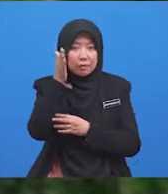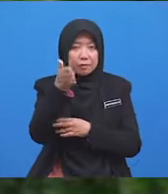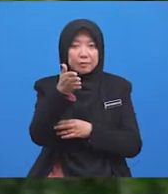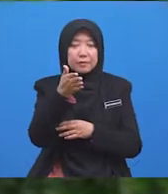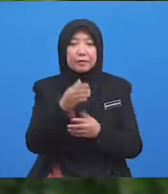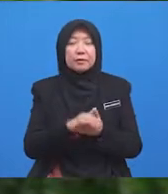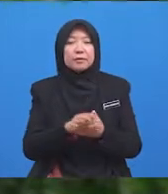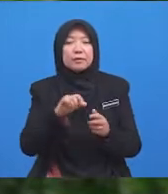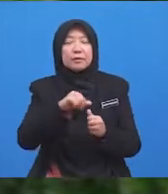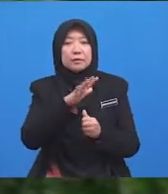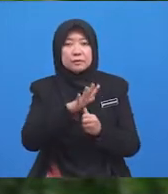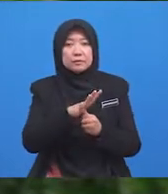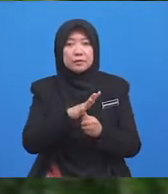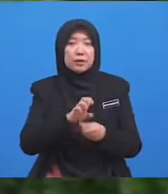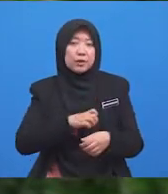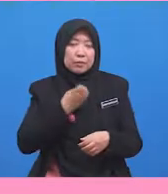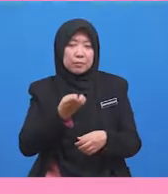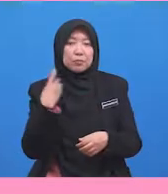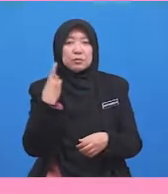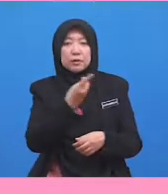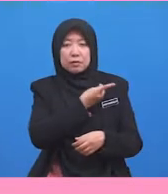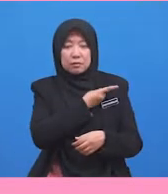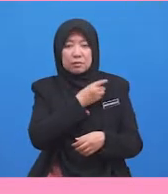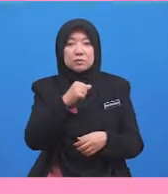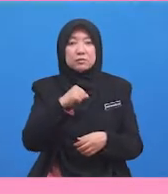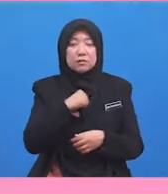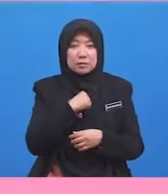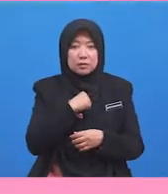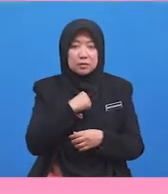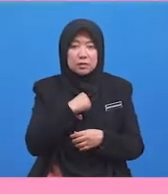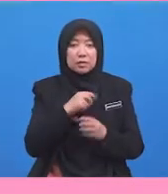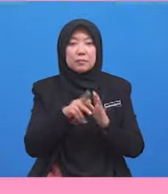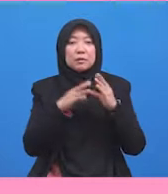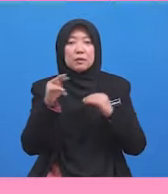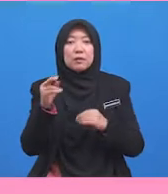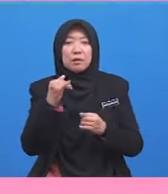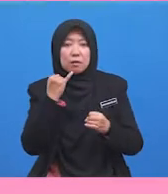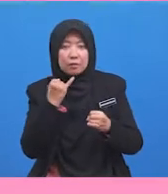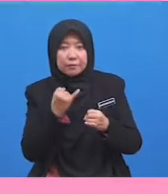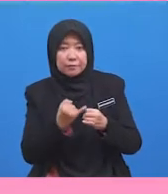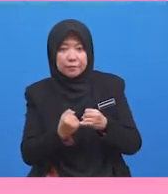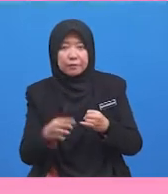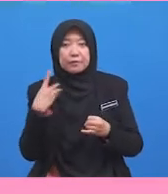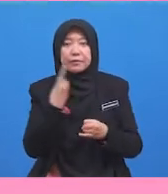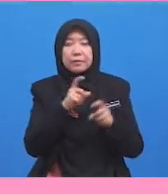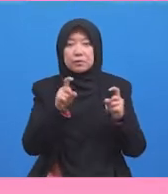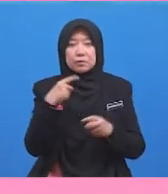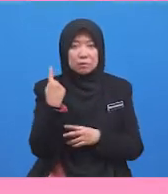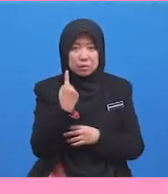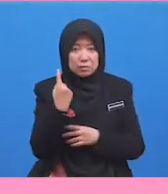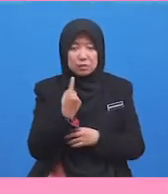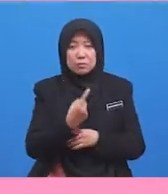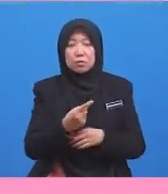memberi kesan terhadap emosi kita sendiri pengajaran terakhir ialah kita mestilah sentiasa